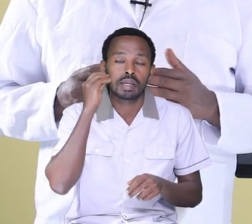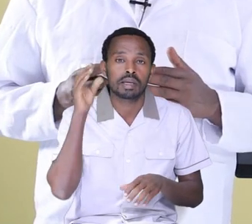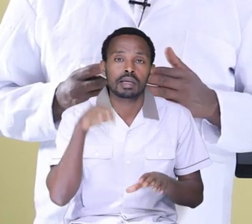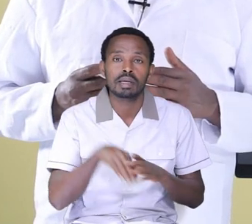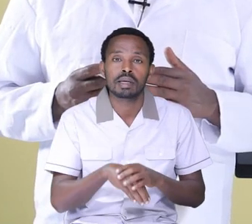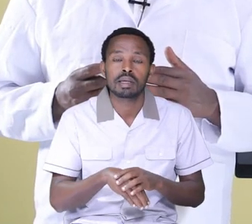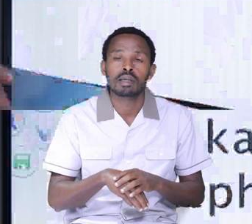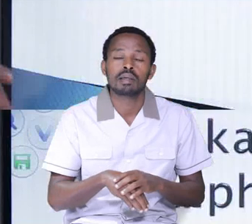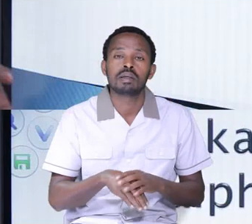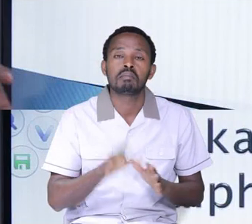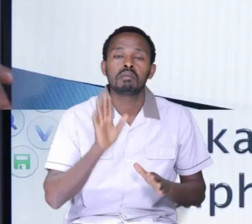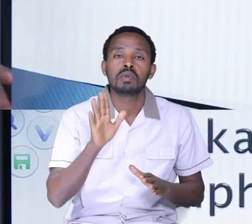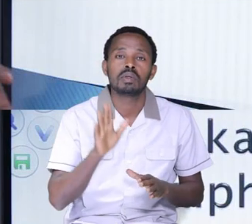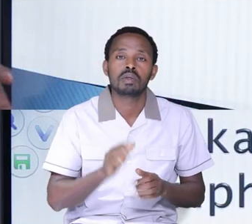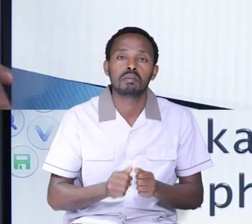mari'adha.